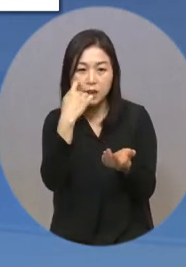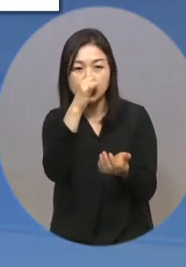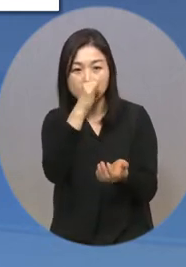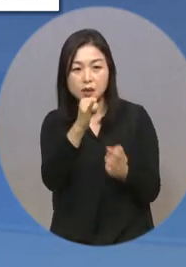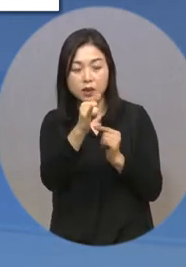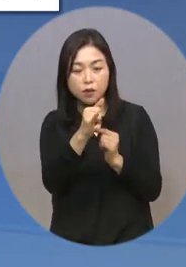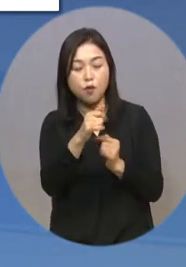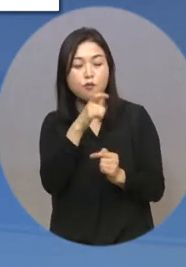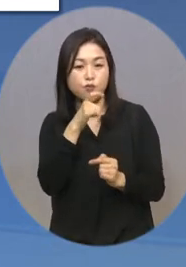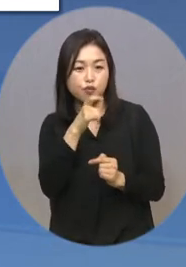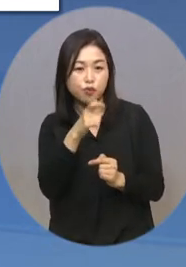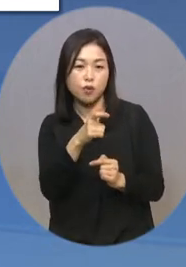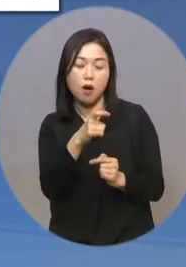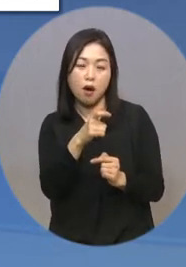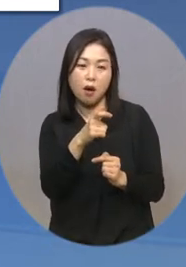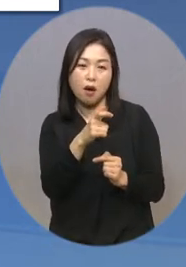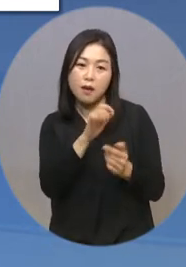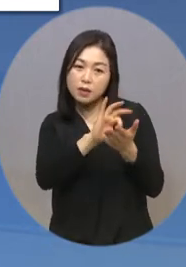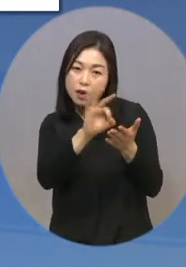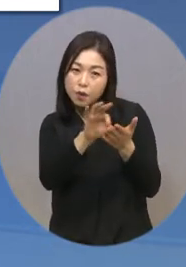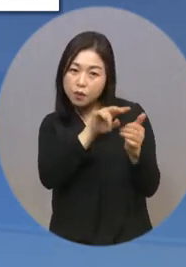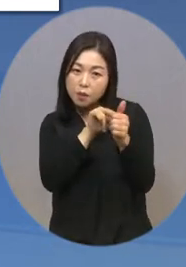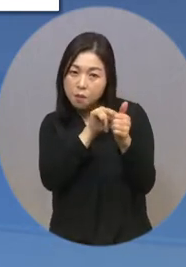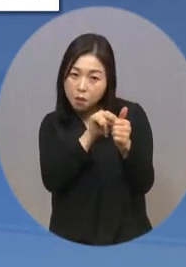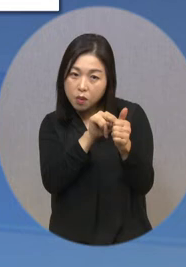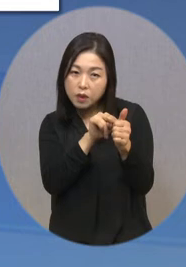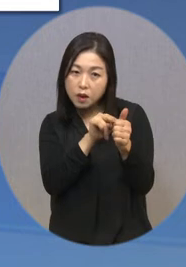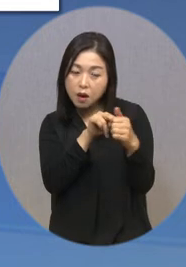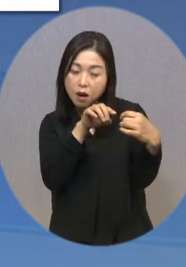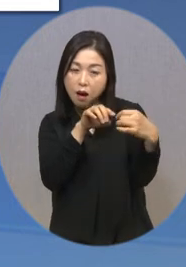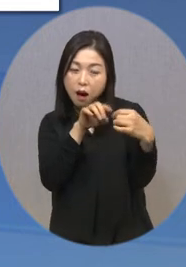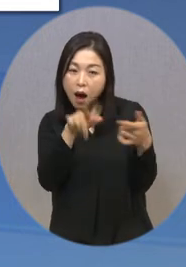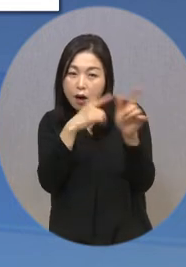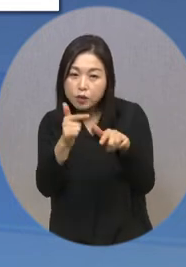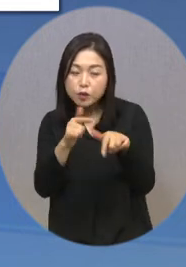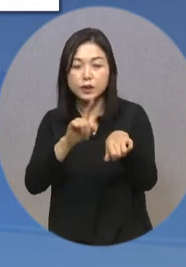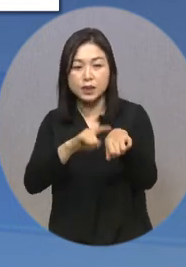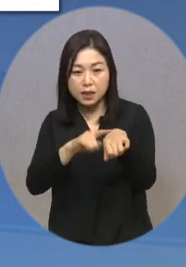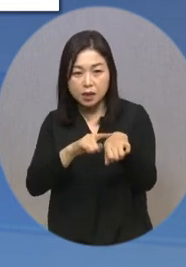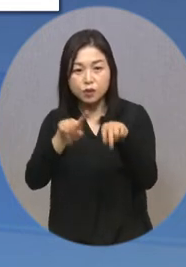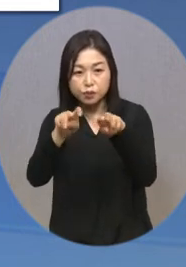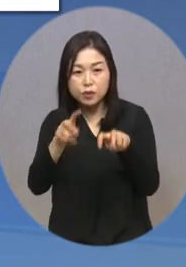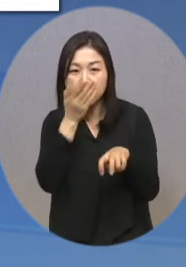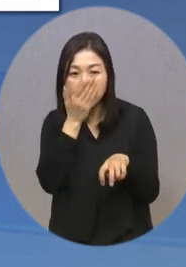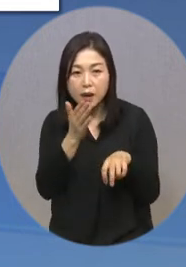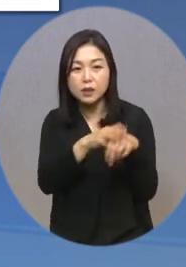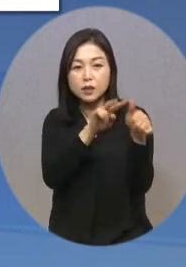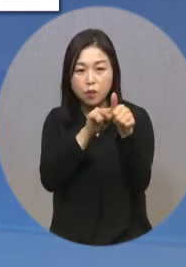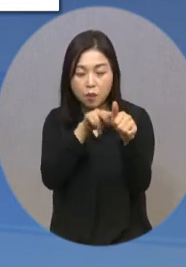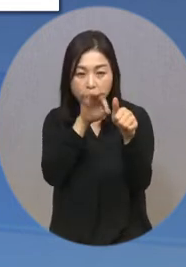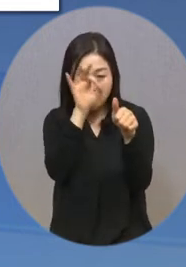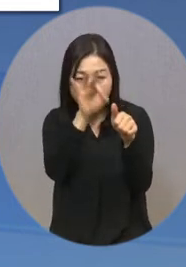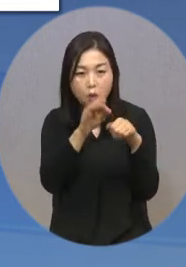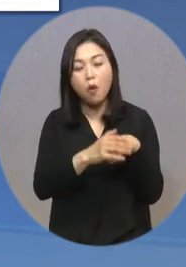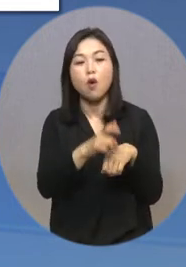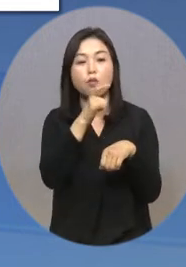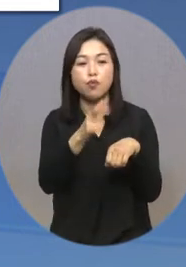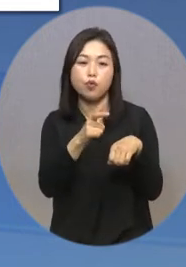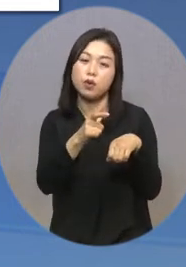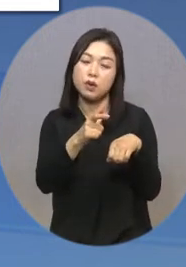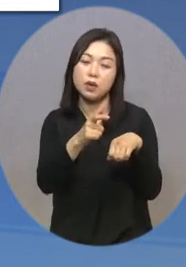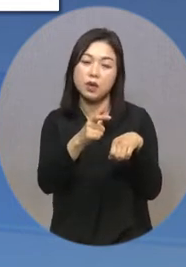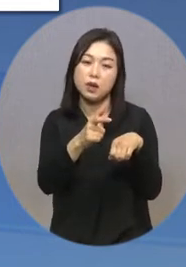정보를 원격검침 을 통해 1시간 단위로 분석할 수 있습니다 c 는 이 정보를 통해 노 술을 비롯한 수도